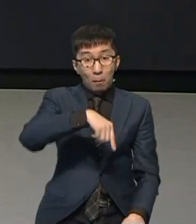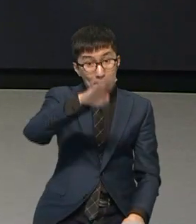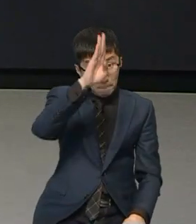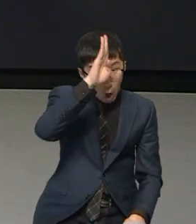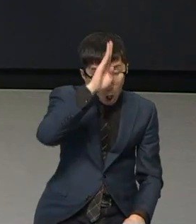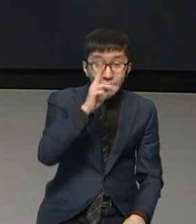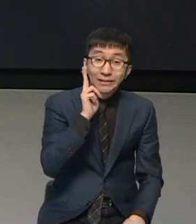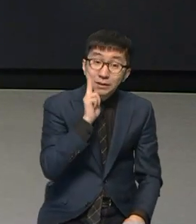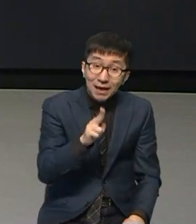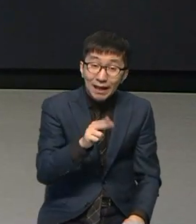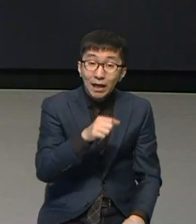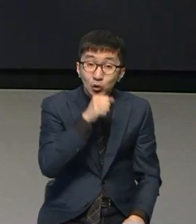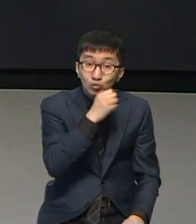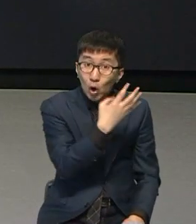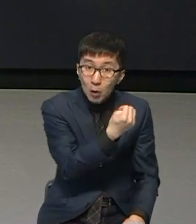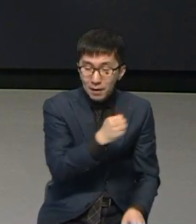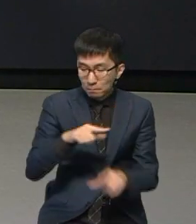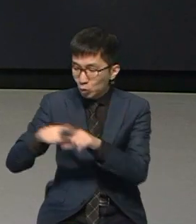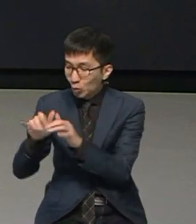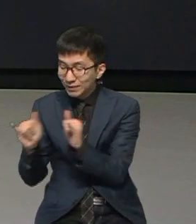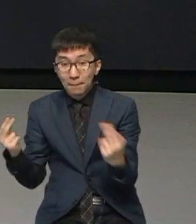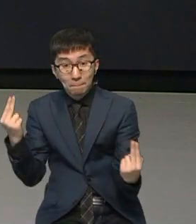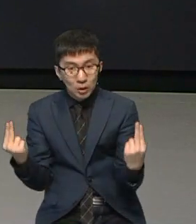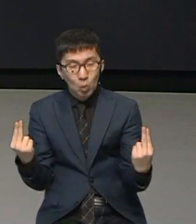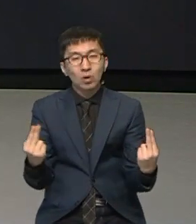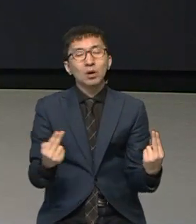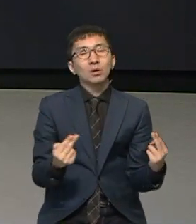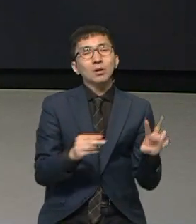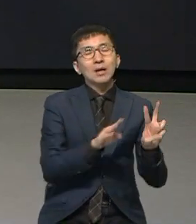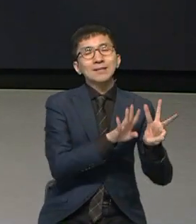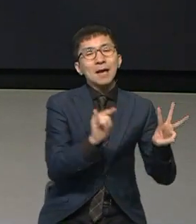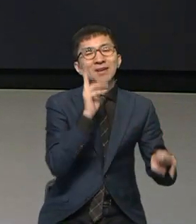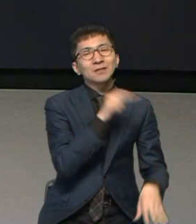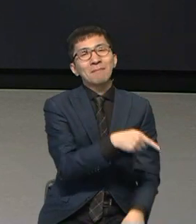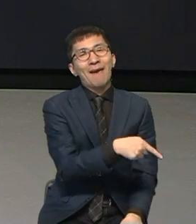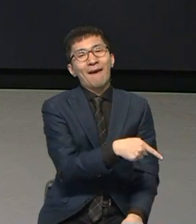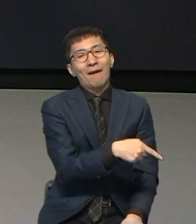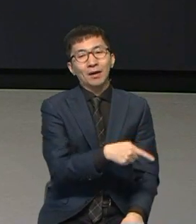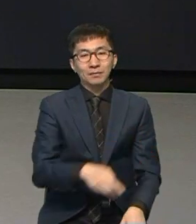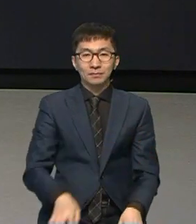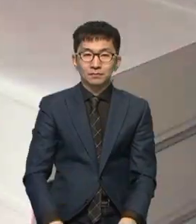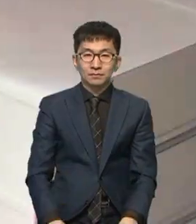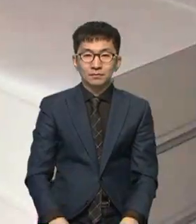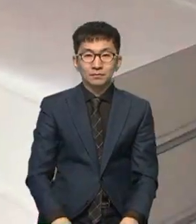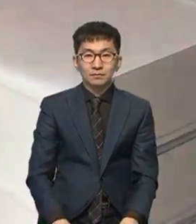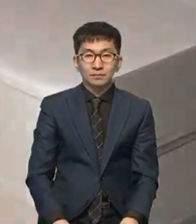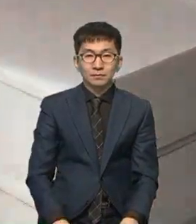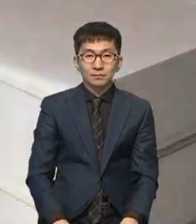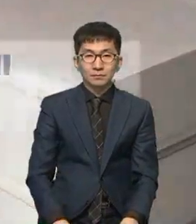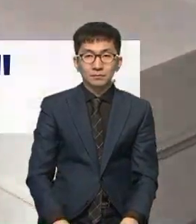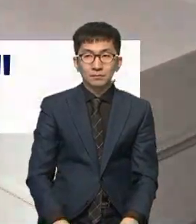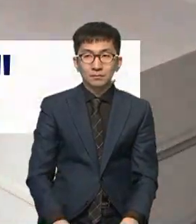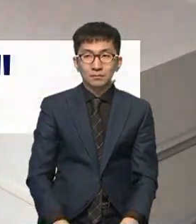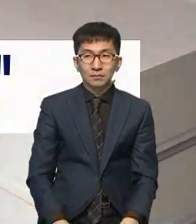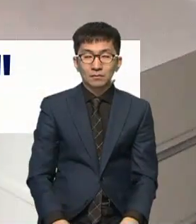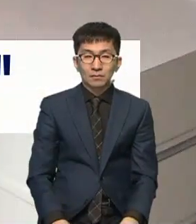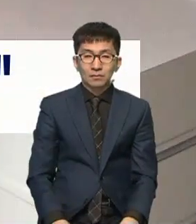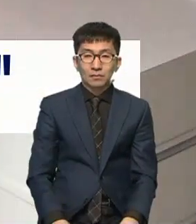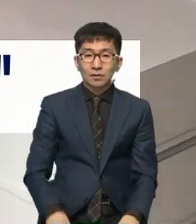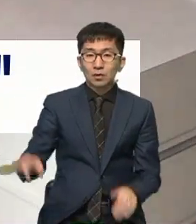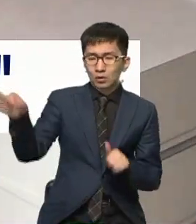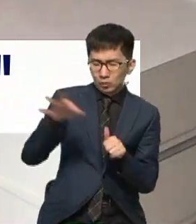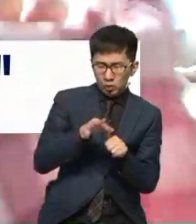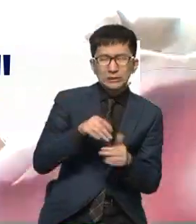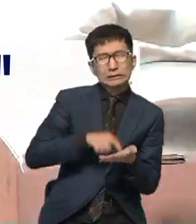나쁘다고 응답한 이들이 일반 청년보다 3배가량 높은 것으로 나타났습니다. 이들은 경제적 지원을